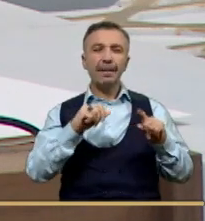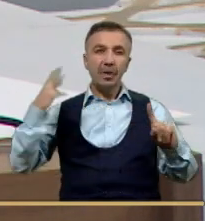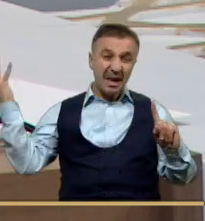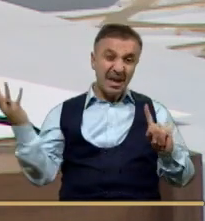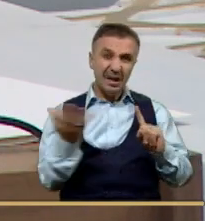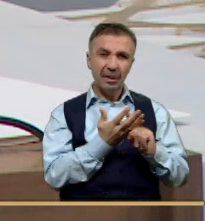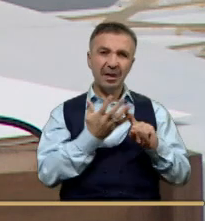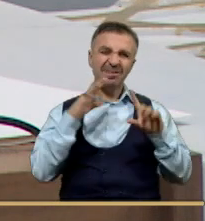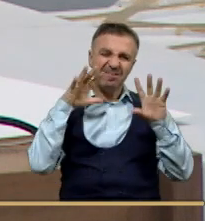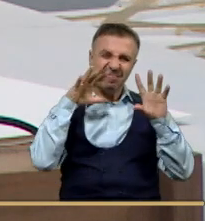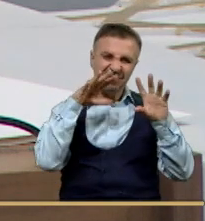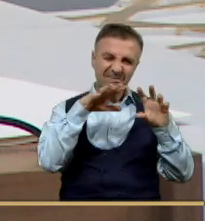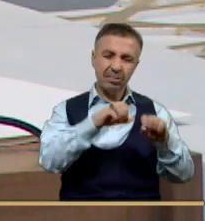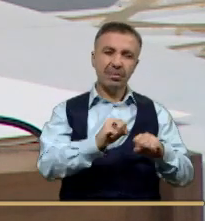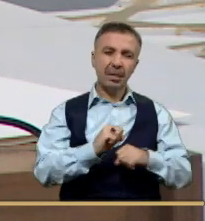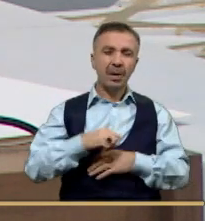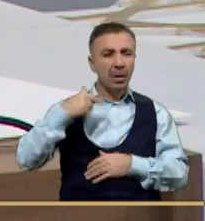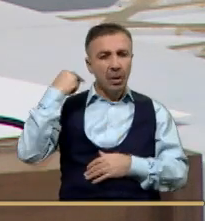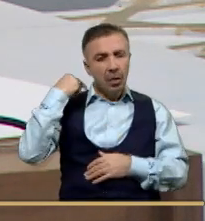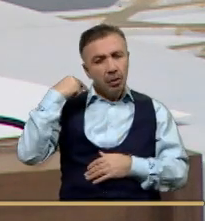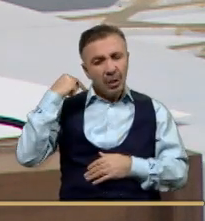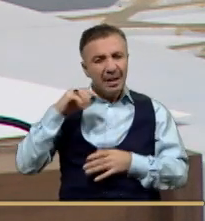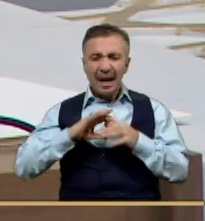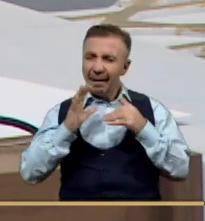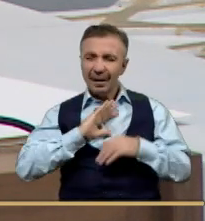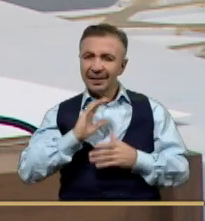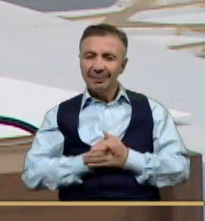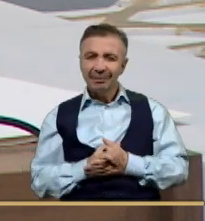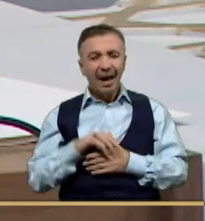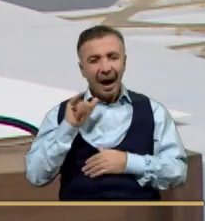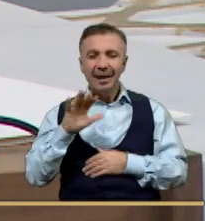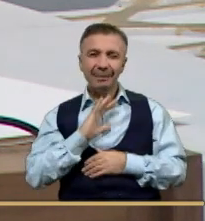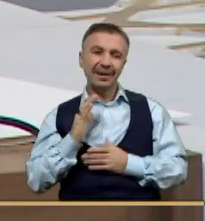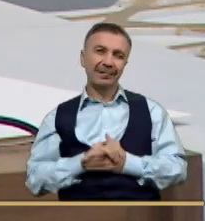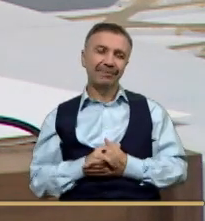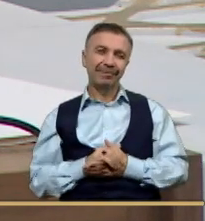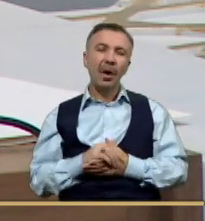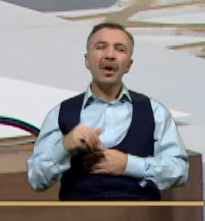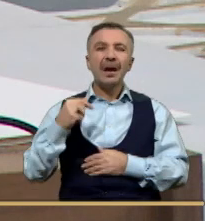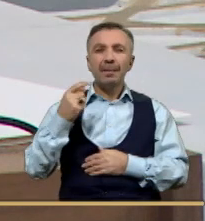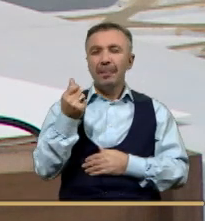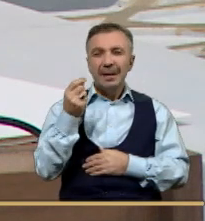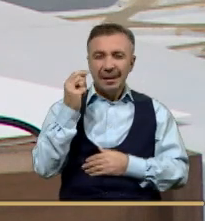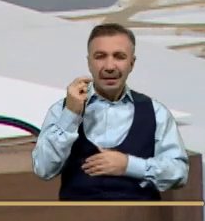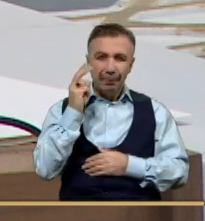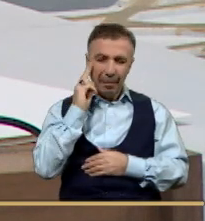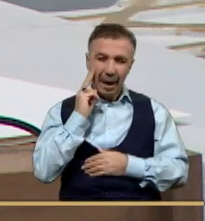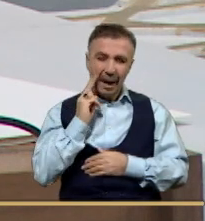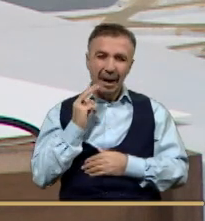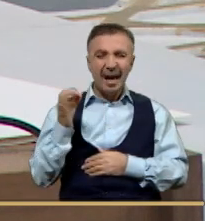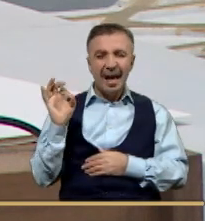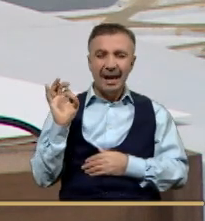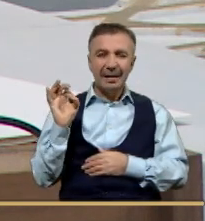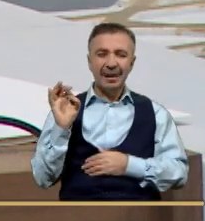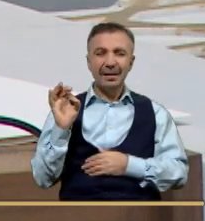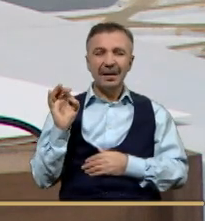Suriye'de ne vardı? Suriye'de de aynısı vardı. oranın zenginliklerini ele